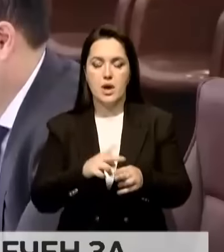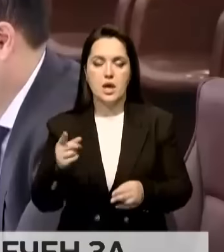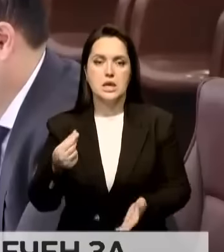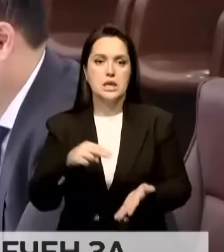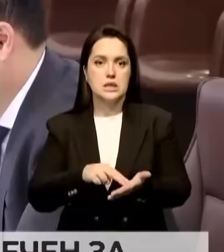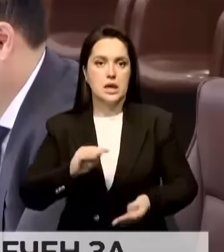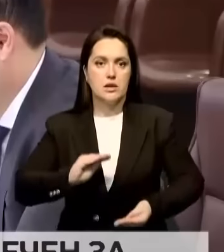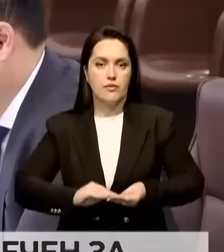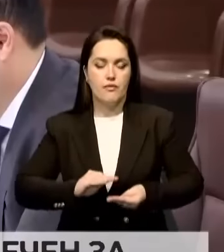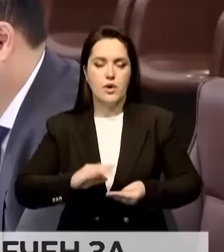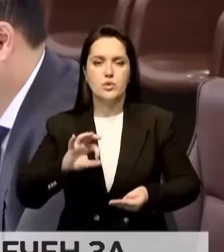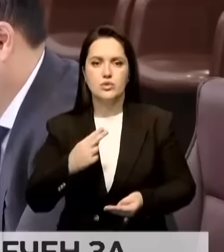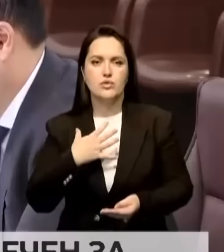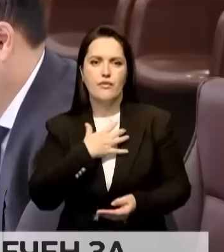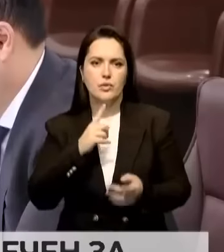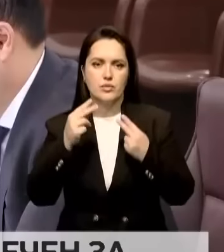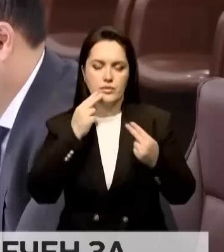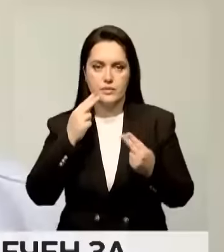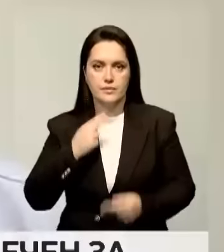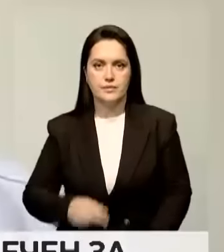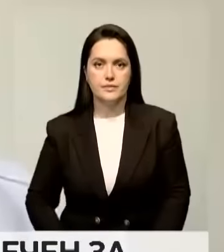на социально значимые товары.